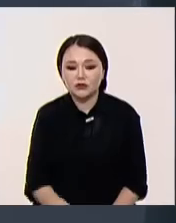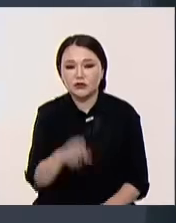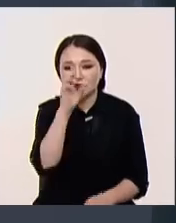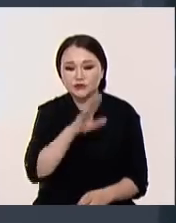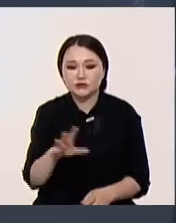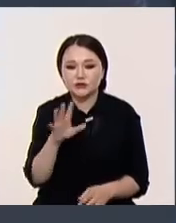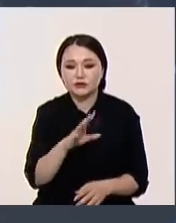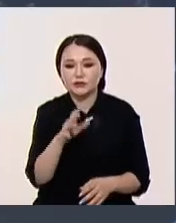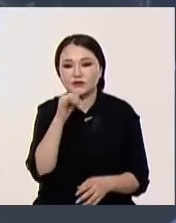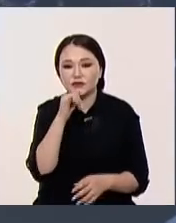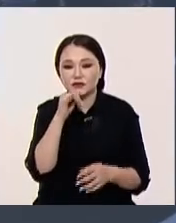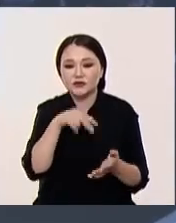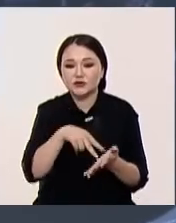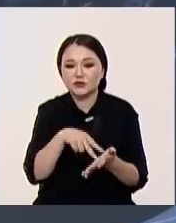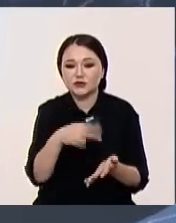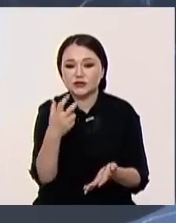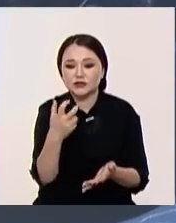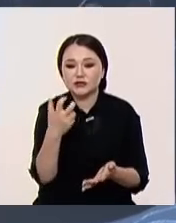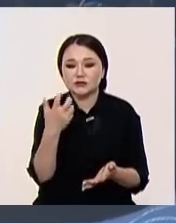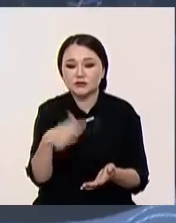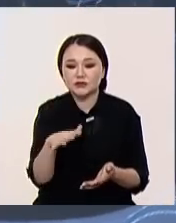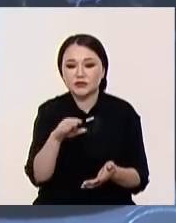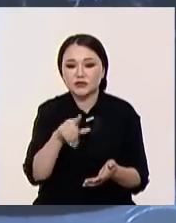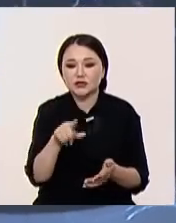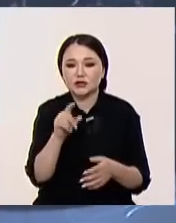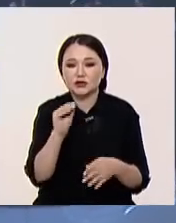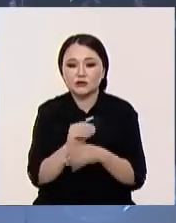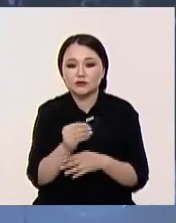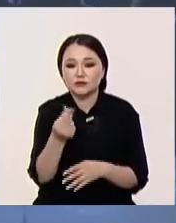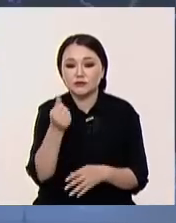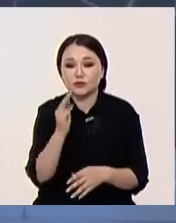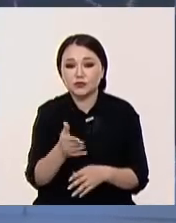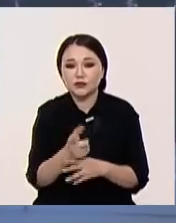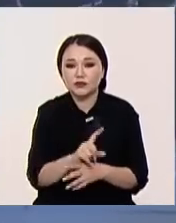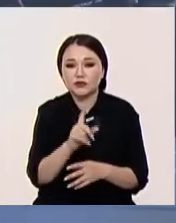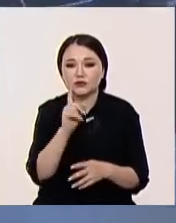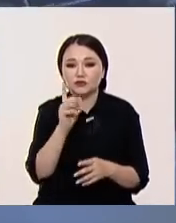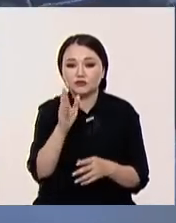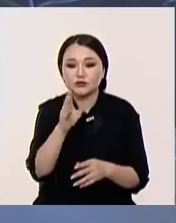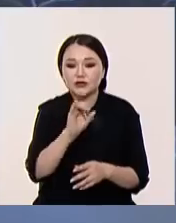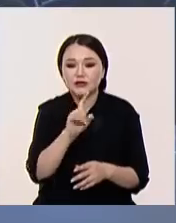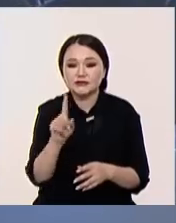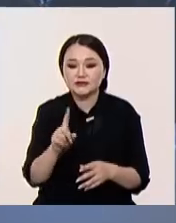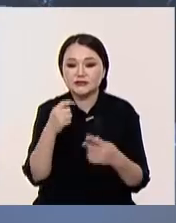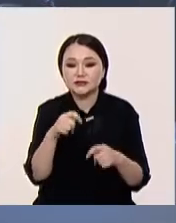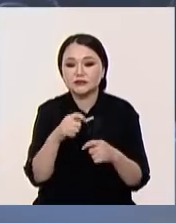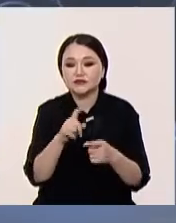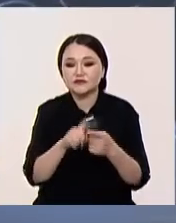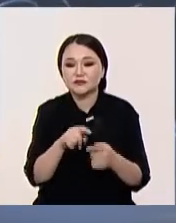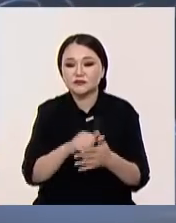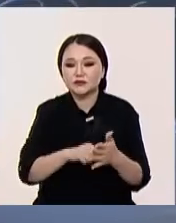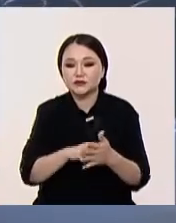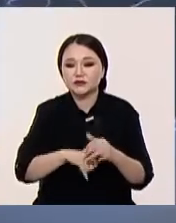Елімізде енді темекі бағасы 300-350 теңгеге қымбаттайды. Бұған алдағы уақытта енгізілетін акциздік салықтың артуы себеп.